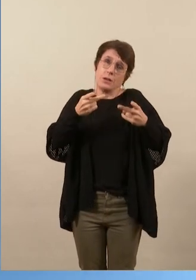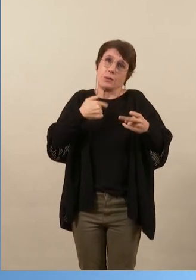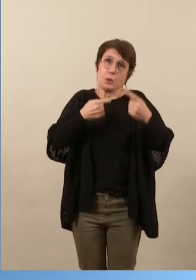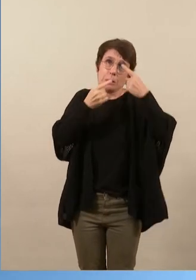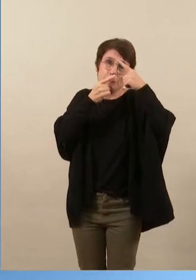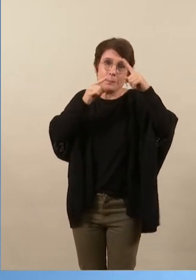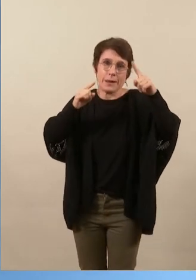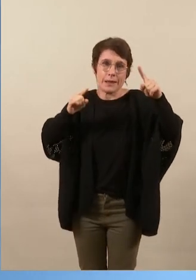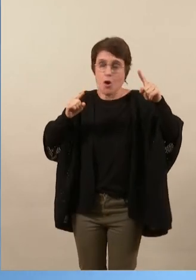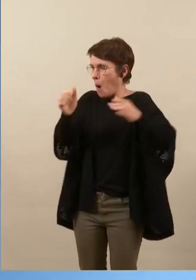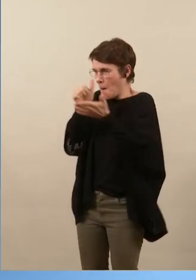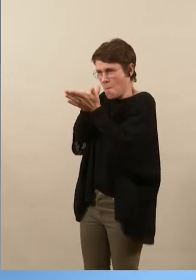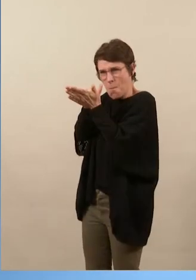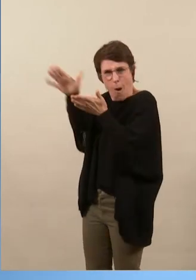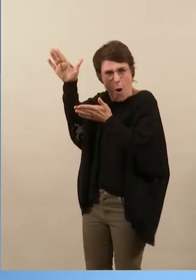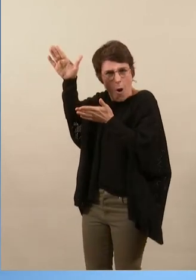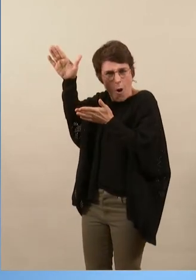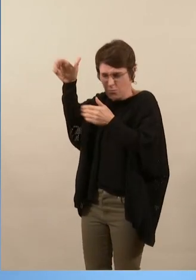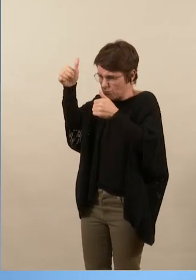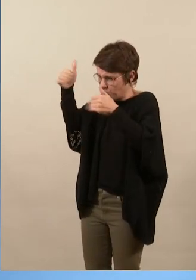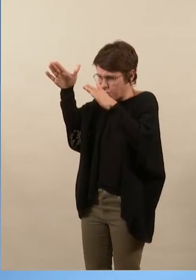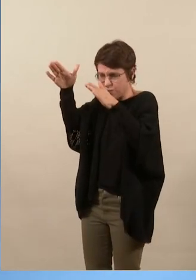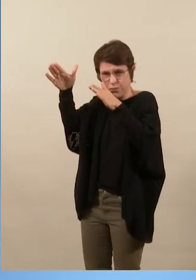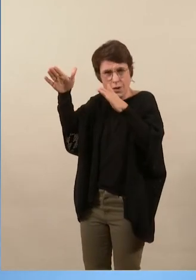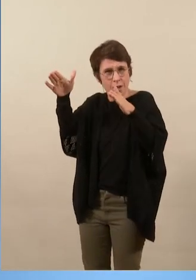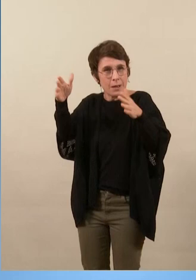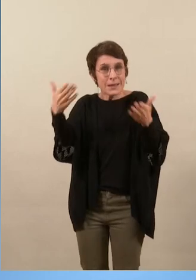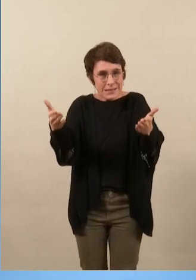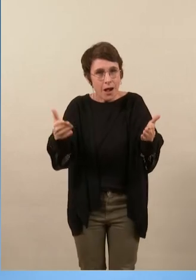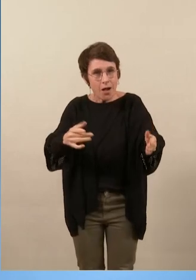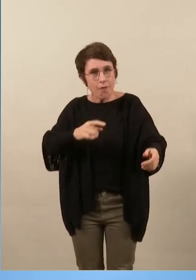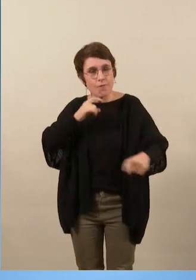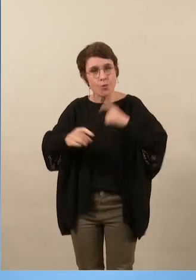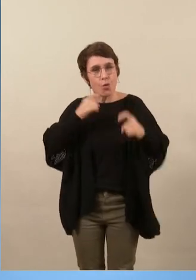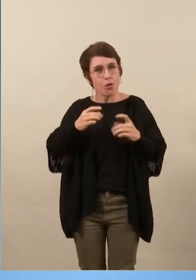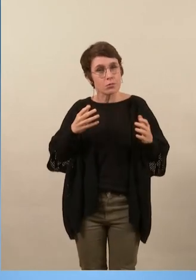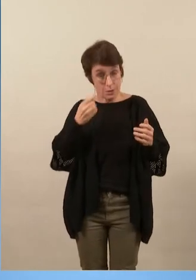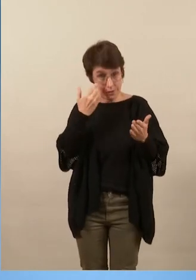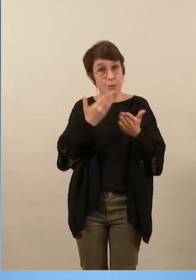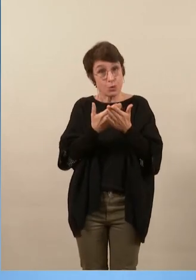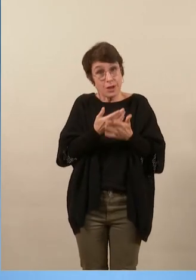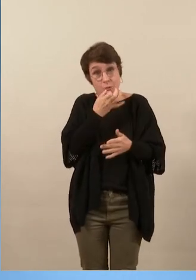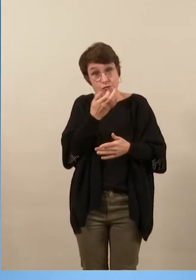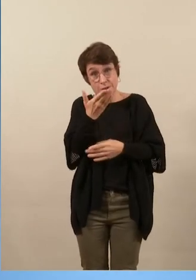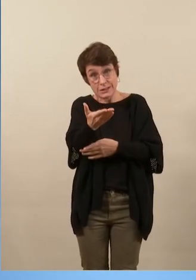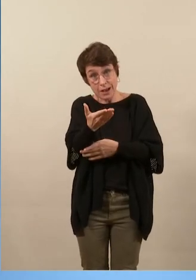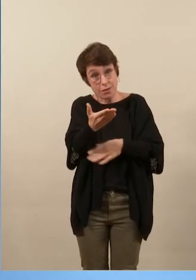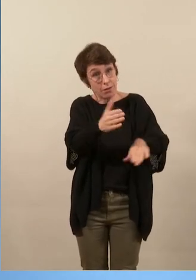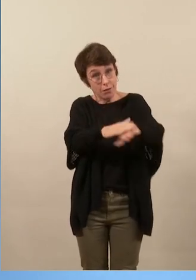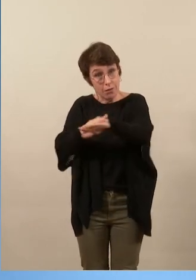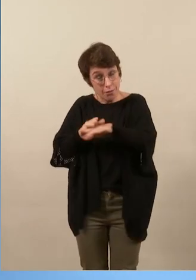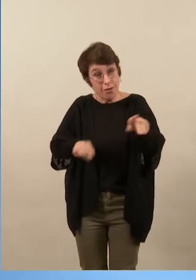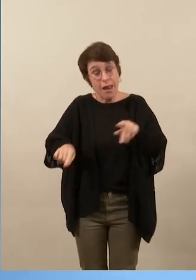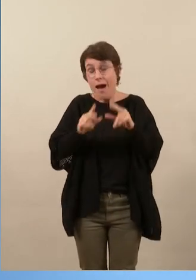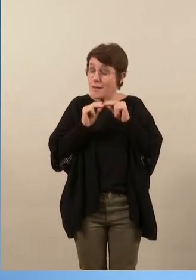jeté sans considération pour rien ni pour ses états de service cette violence et c'est pour ça que je veux la décrire cette violence